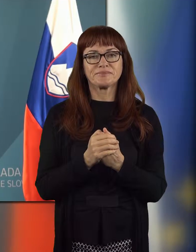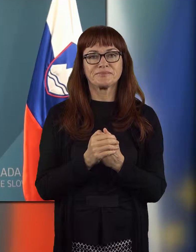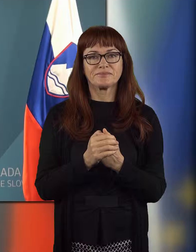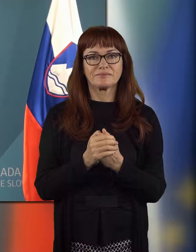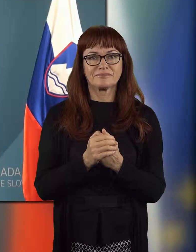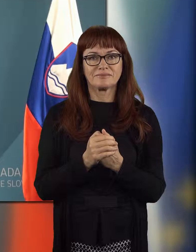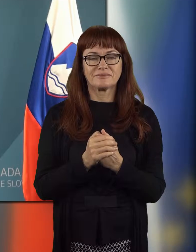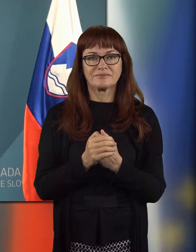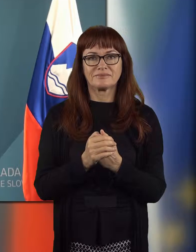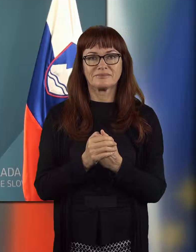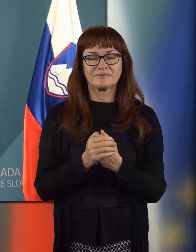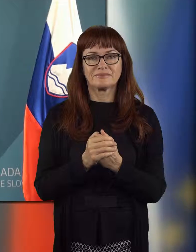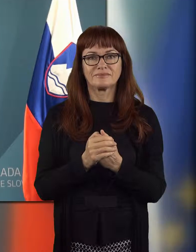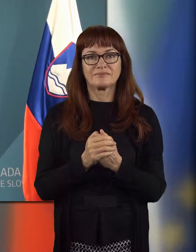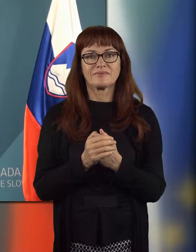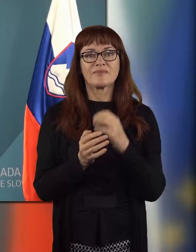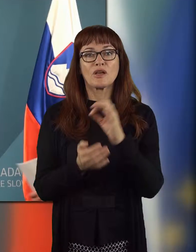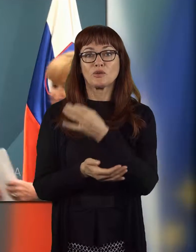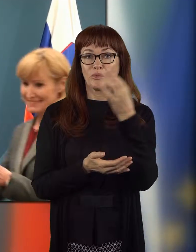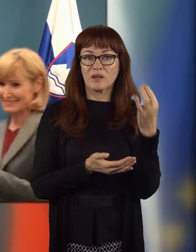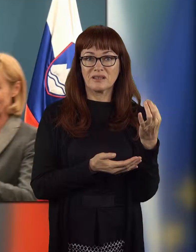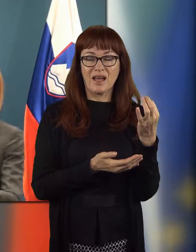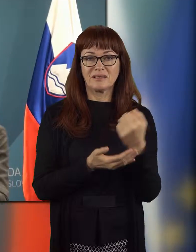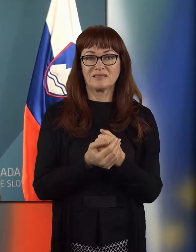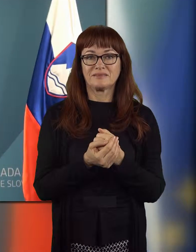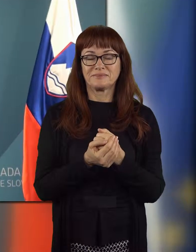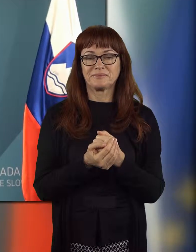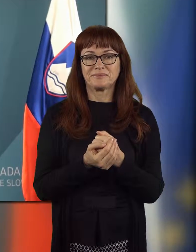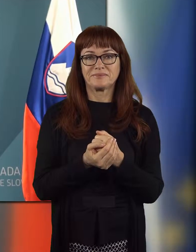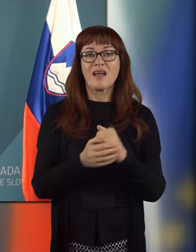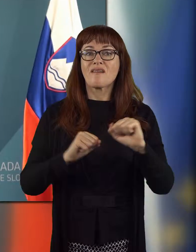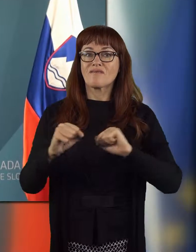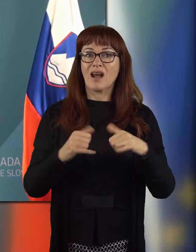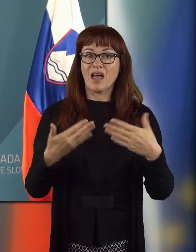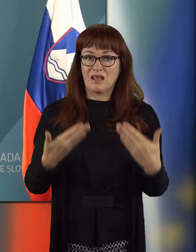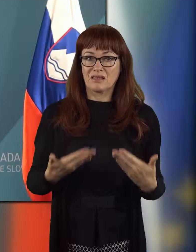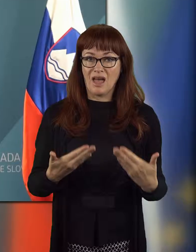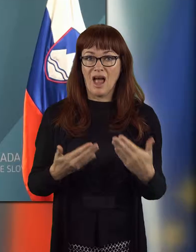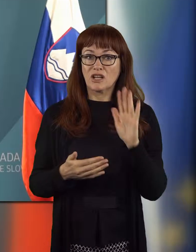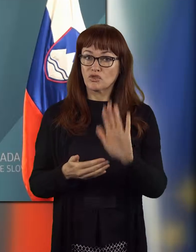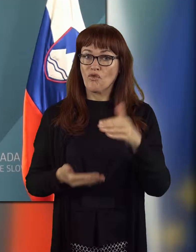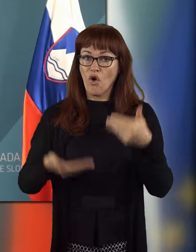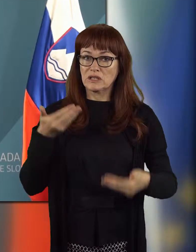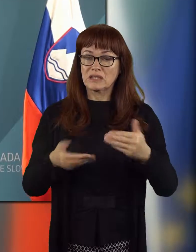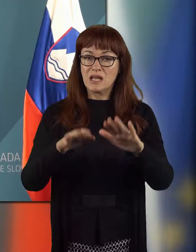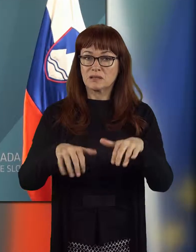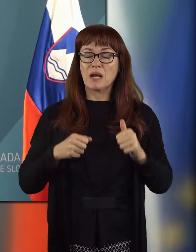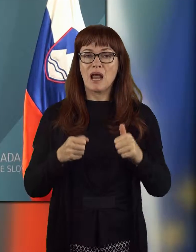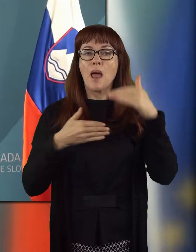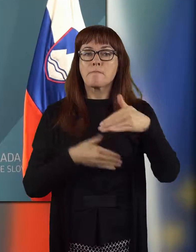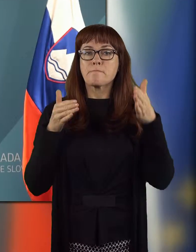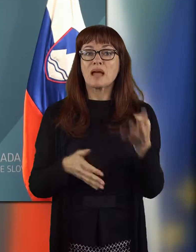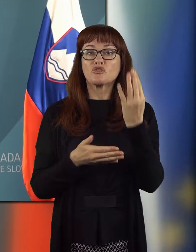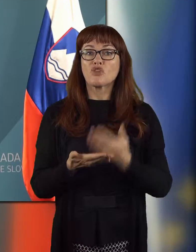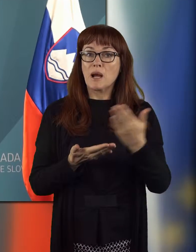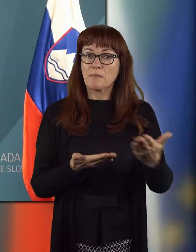Hvala. Dobar dan. Vlada je danes na svoji seji sprejela